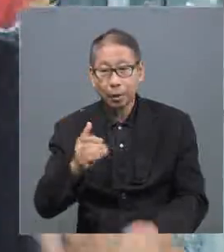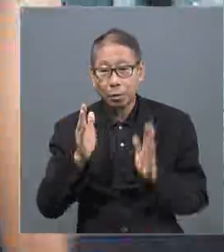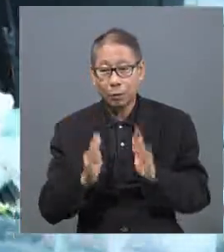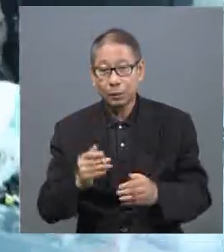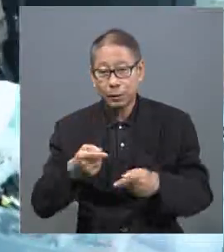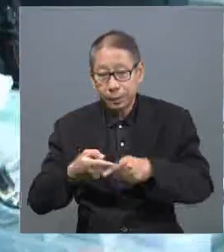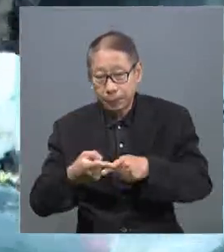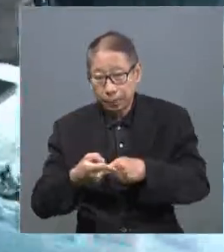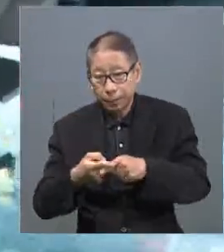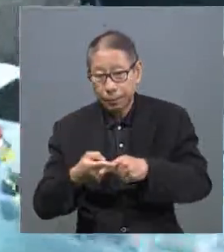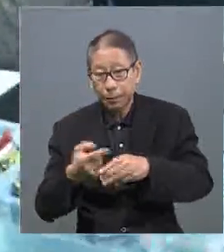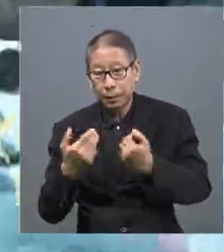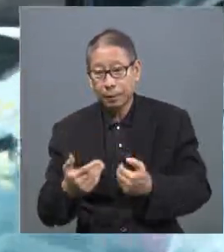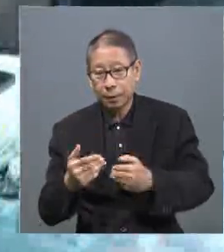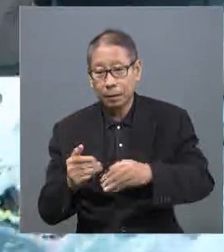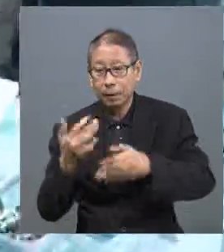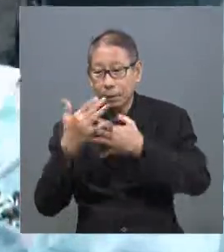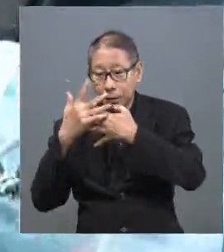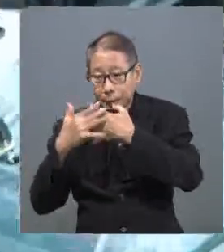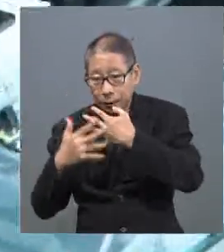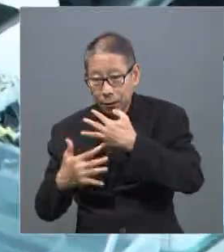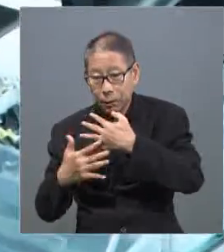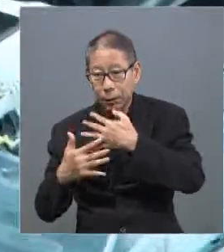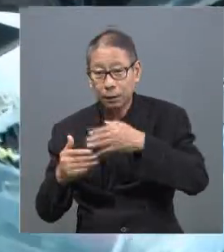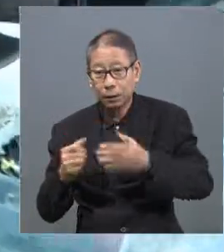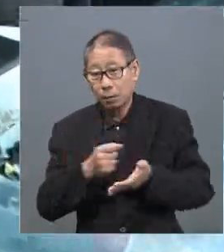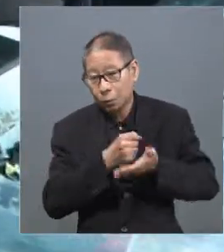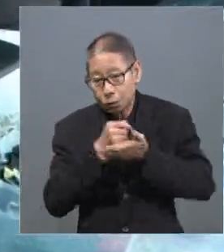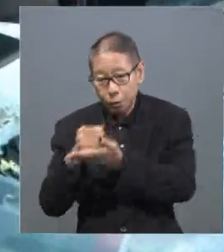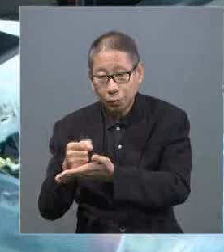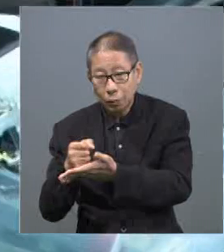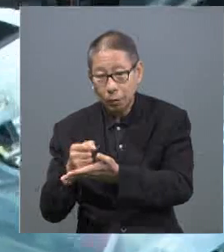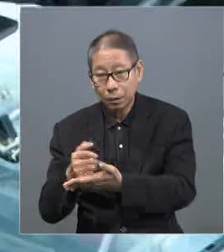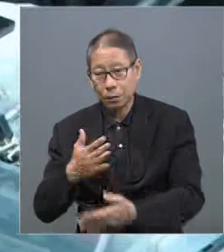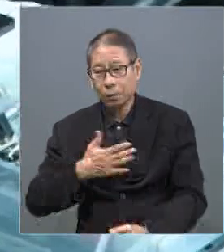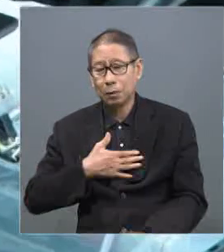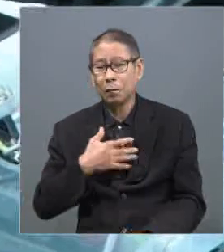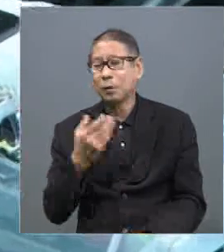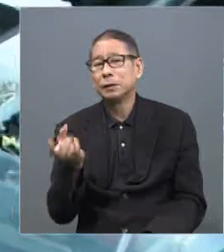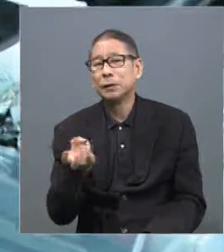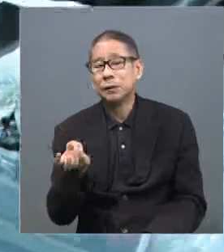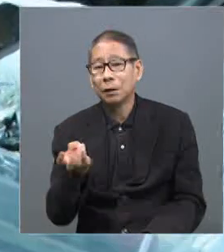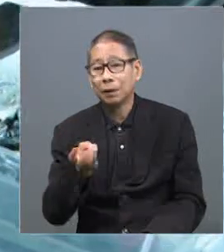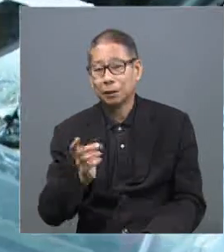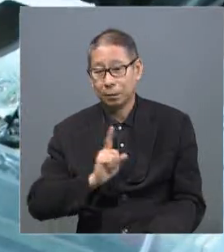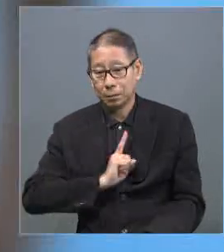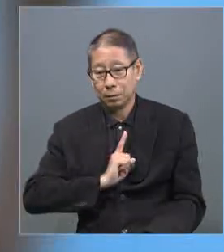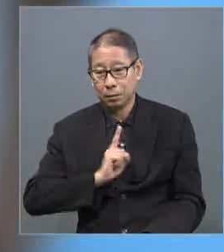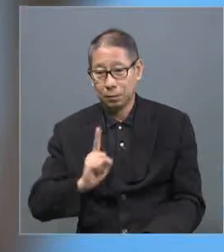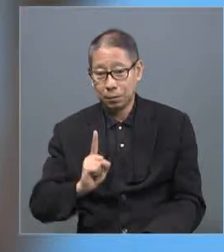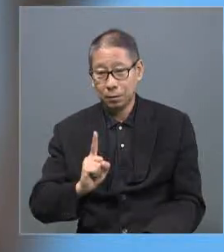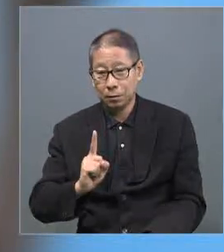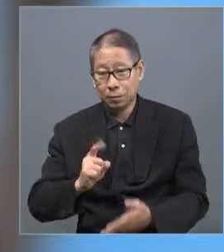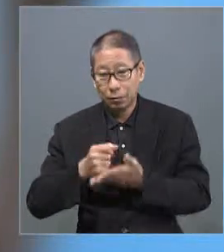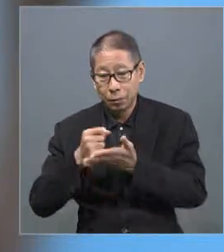เท้าที่บ้านที่แขวงออเงินเขตสายไหส่วนตัวเนี่ยเห็นว่าเป็นเหตุการณ์ที่ไม่ใหญ่ก็เลยเดินทางไปคนเดียวทีนี้ระหว่าง